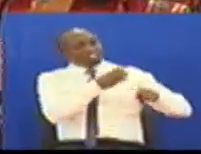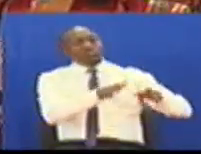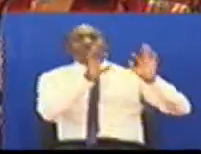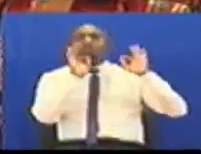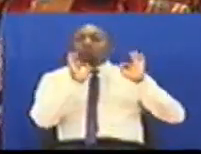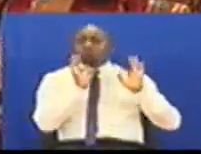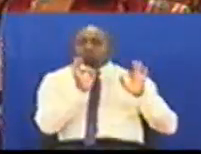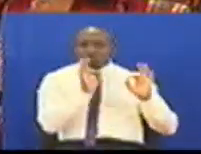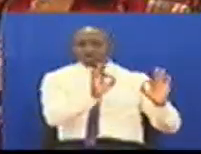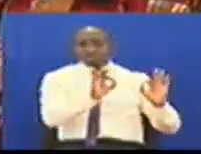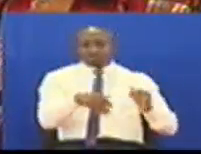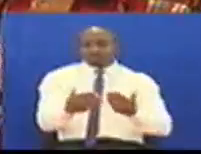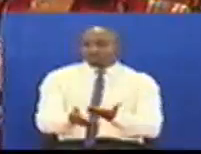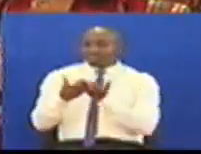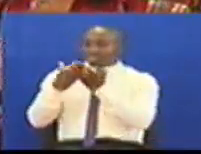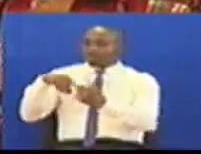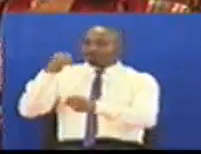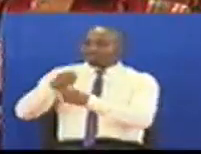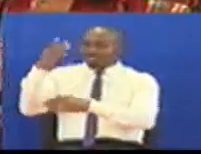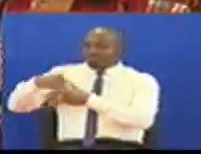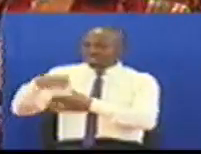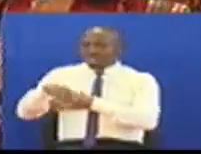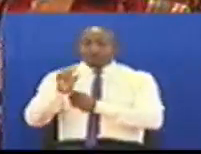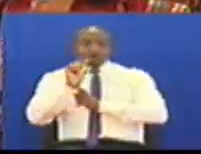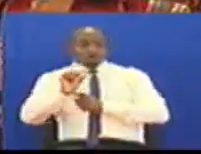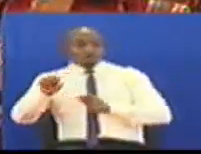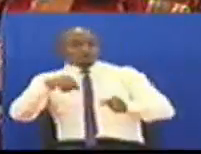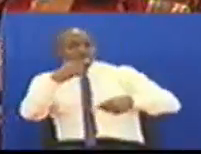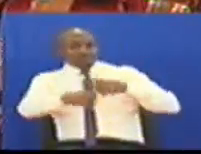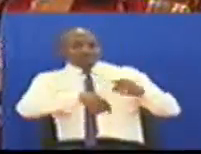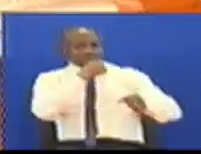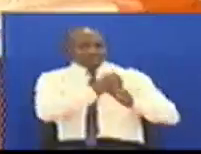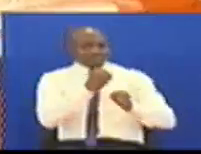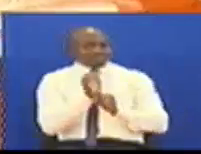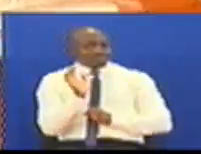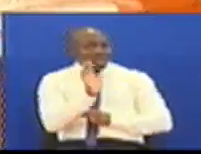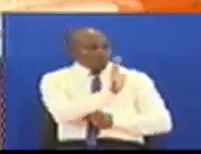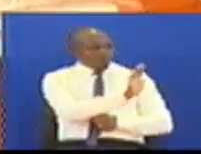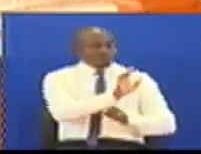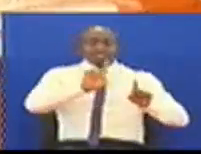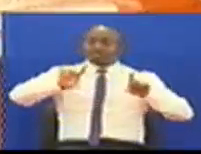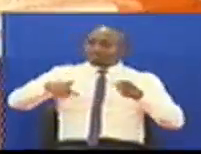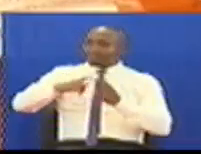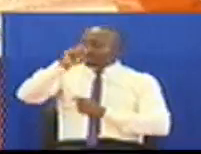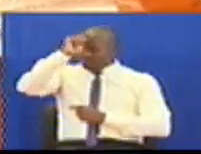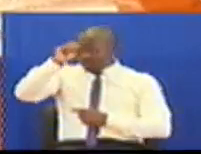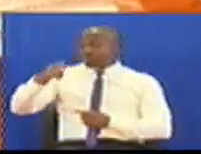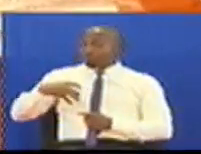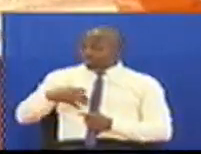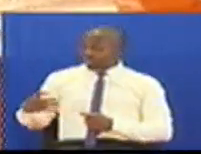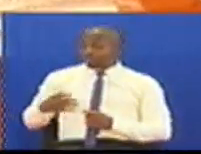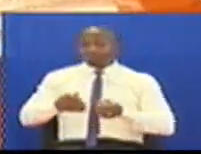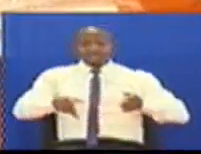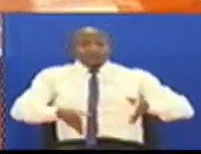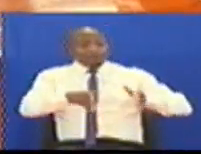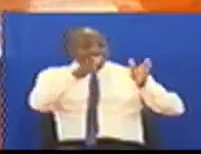ambayo itawasaidia wafanyabiashara wadogo wadogo hata kufanya shughuli zao. Lakini mheshimiwa waziri, barabara ya kukufikisha